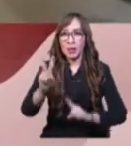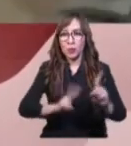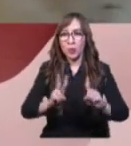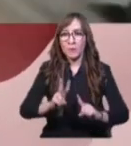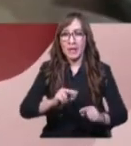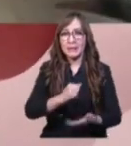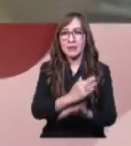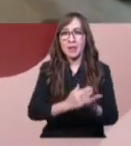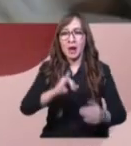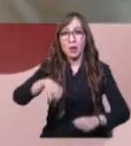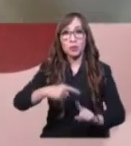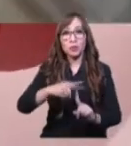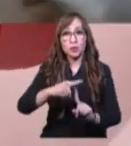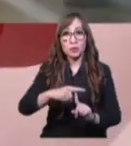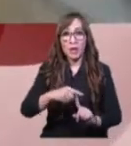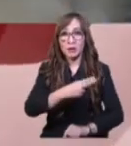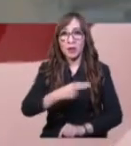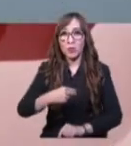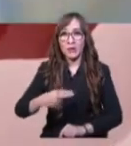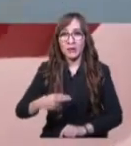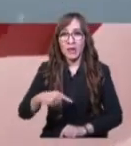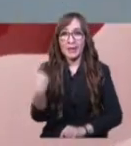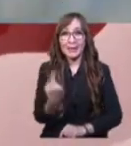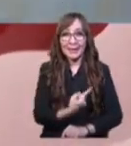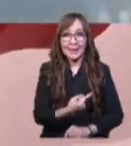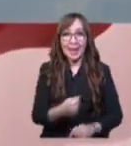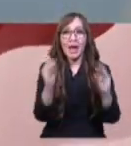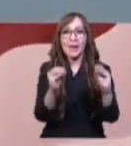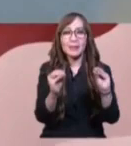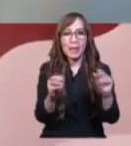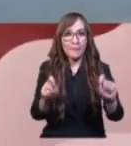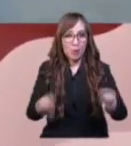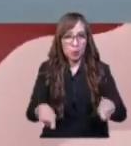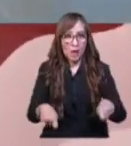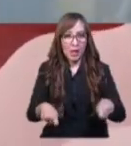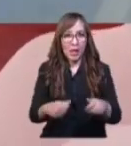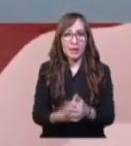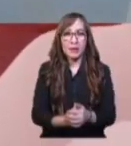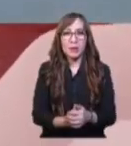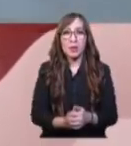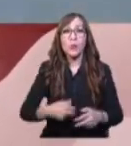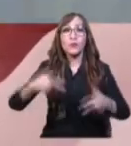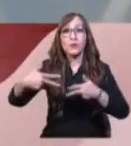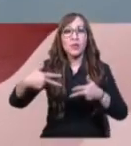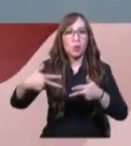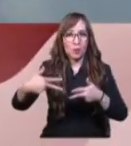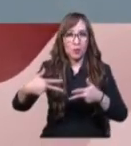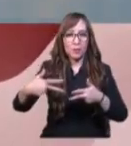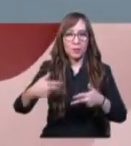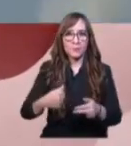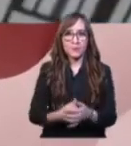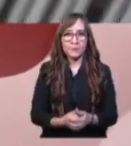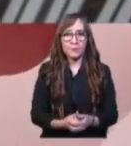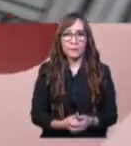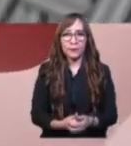Indonesia. Itu cukup pakai kita ajarkan pakai video call. Jadi orang kan sekarang ada pembatasan mobilitas gitu. Video